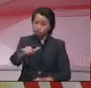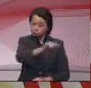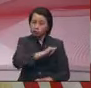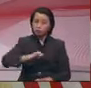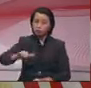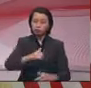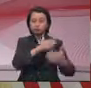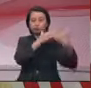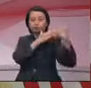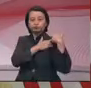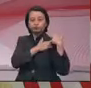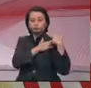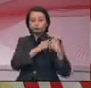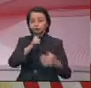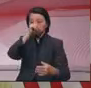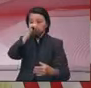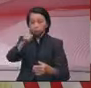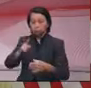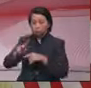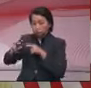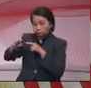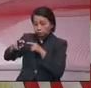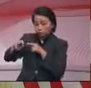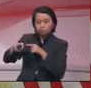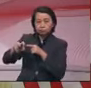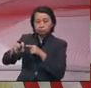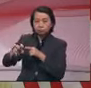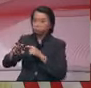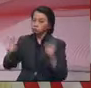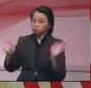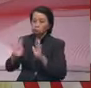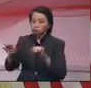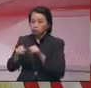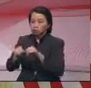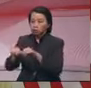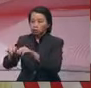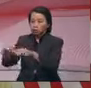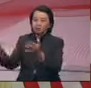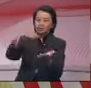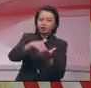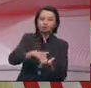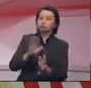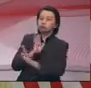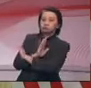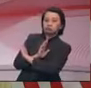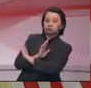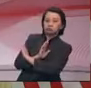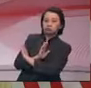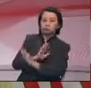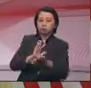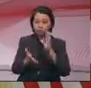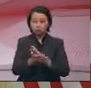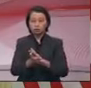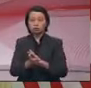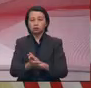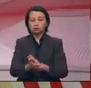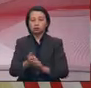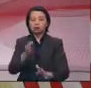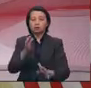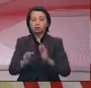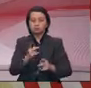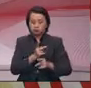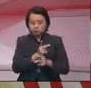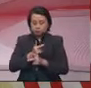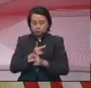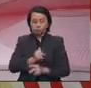untuk memastikan virus ini tidak menular kembali. Oleh itu, kawalan